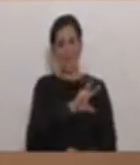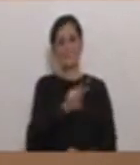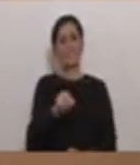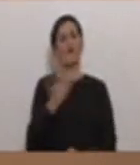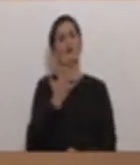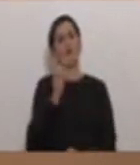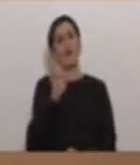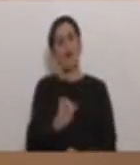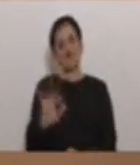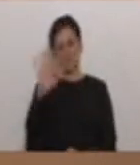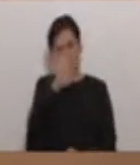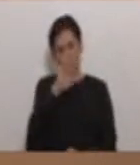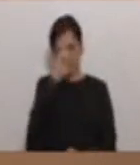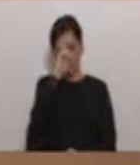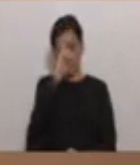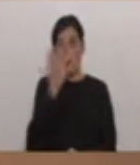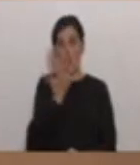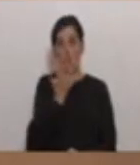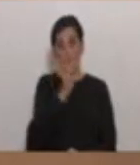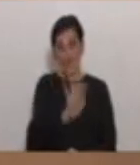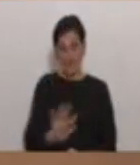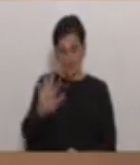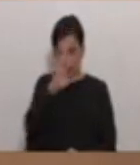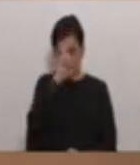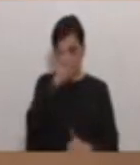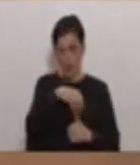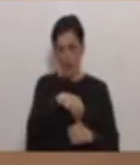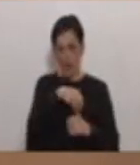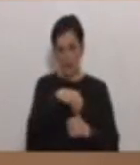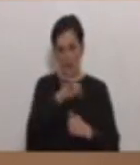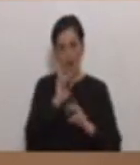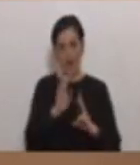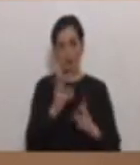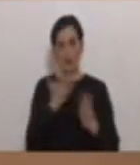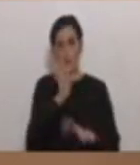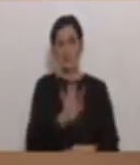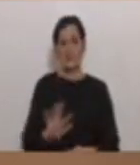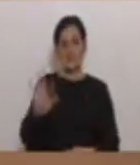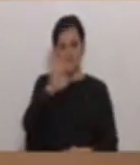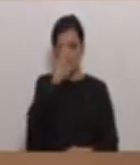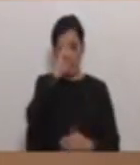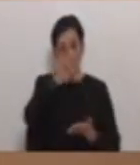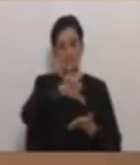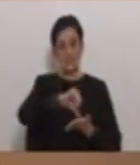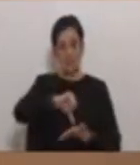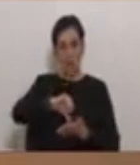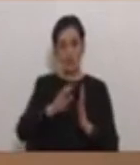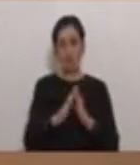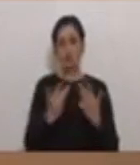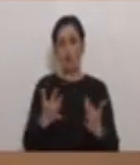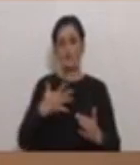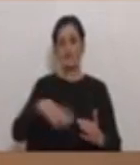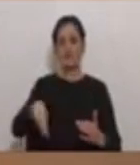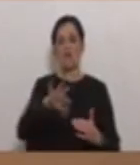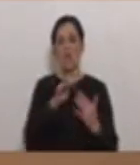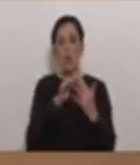დასავლური სახელმწიფო, რომელი დასავლური სახელმწიფოს ლიდერი, ან რომელი დასავლური სახელმწიფოს წარმომადგენელი თხოვს საქართველოს ომის დაწყებას?